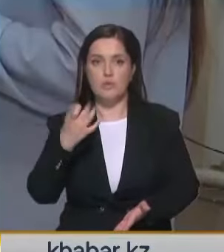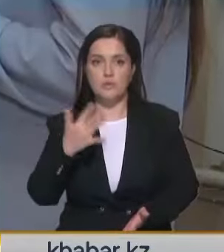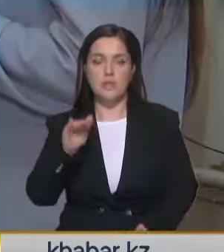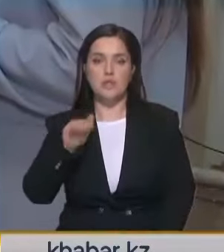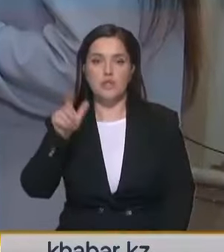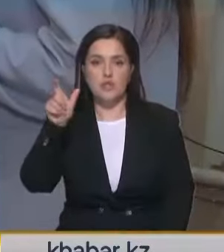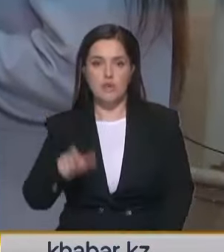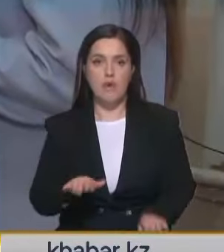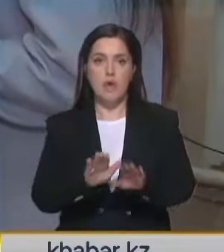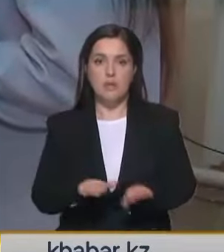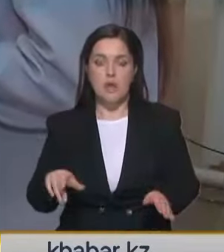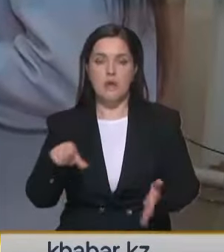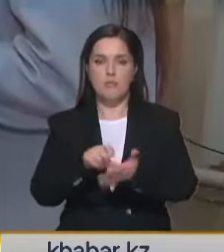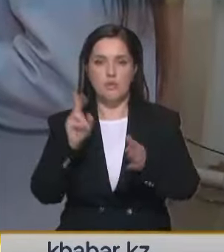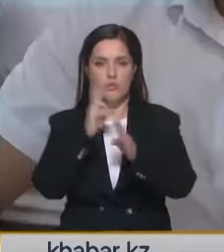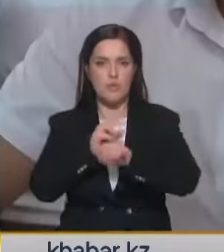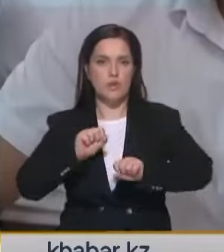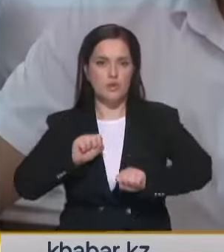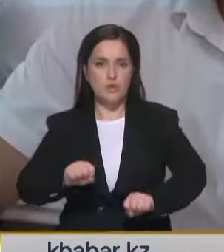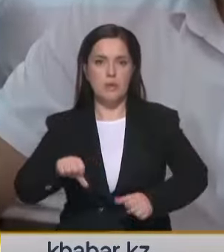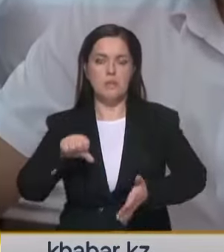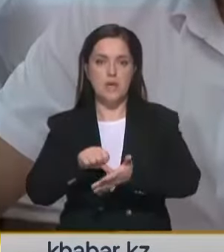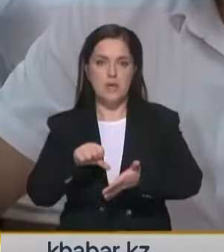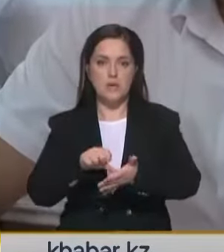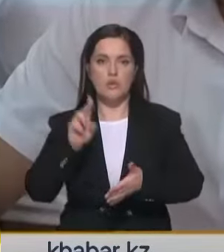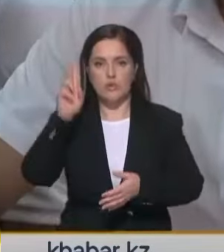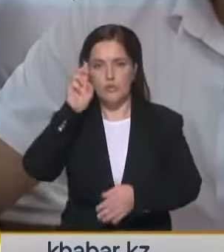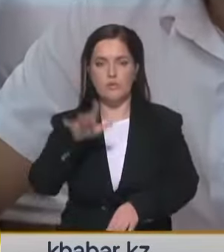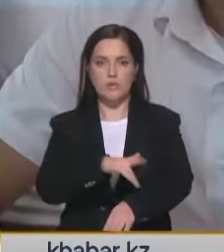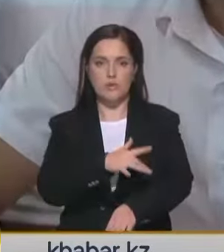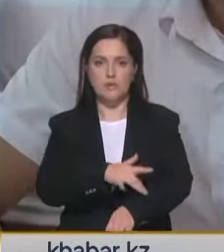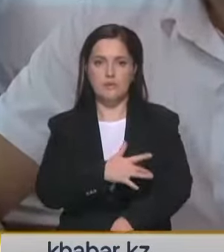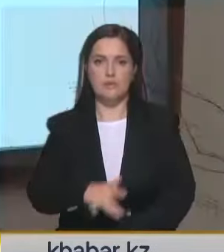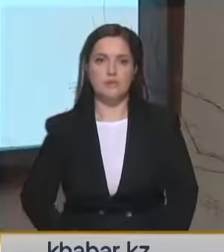приняли 150 тысяч человек. Перед детьми выступили экологи и представители коммунальных служб.